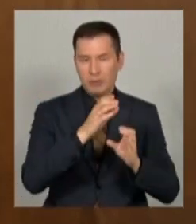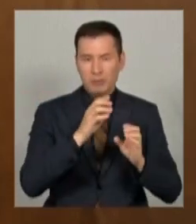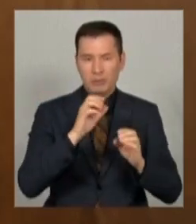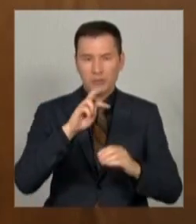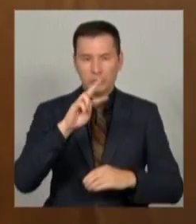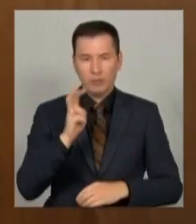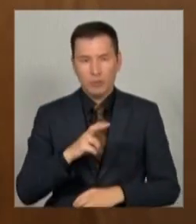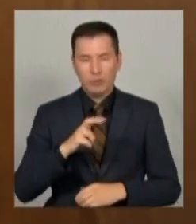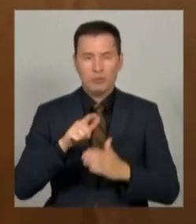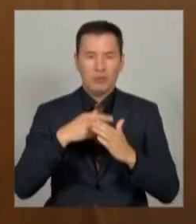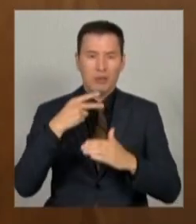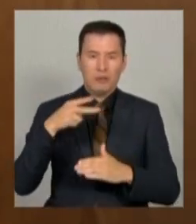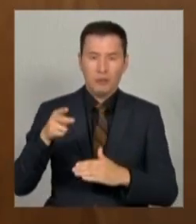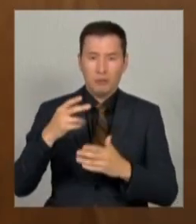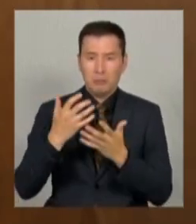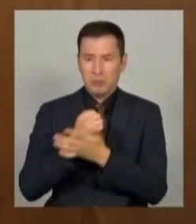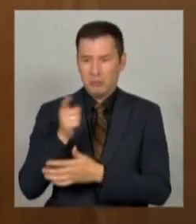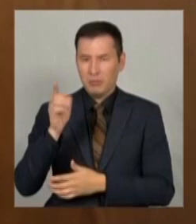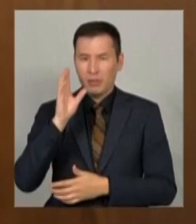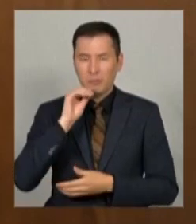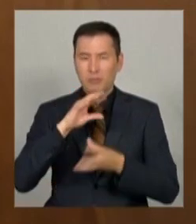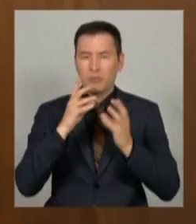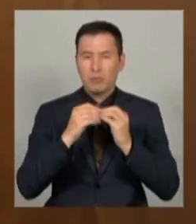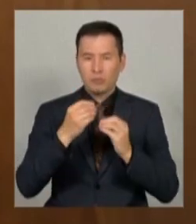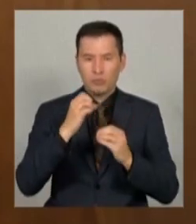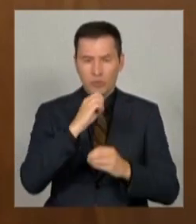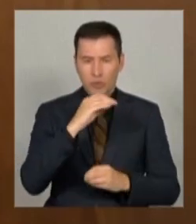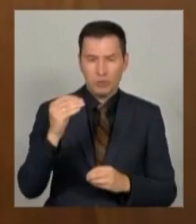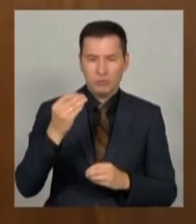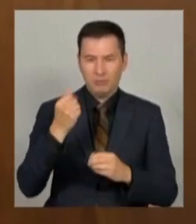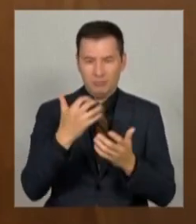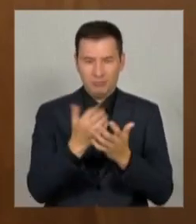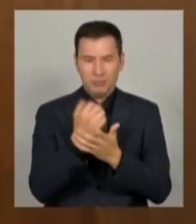вводя их в заблуждение о возможности получения ежедневной гарантированной прибыли.